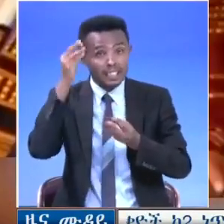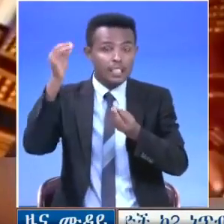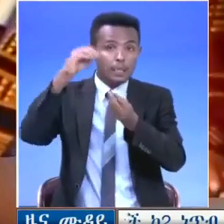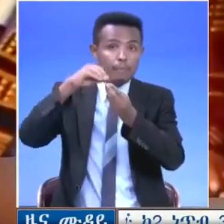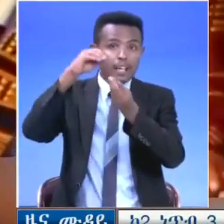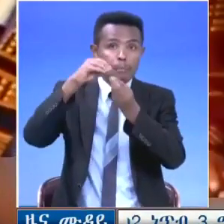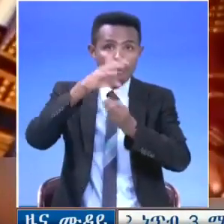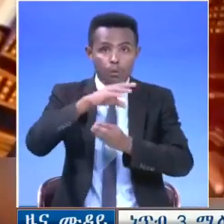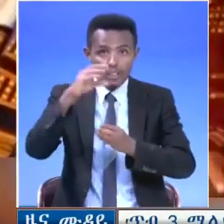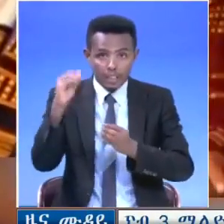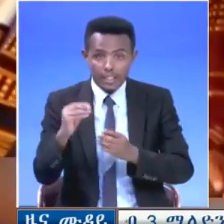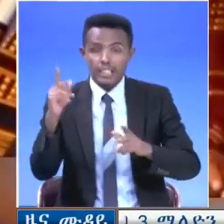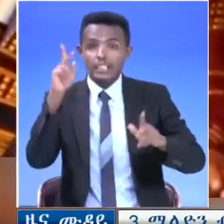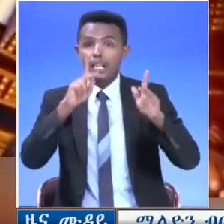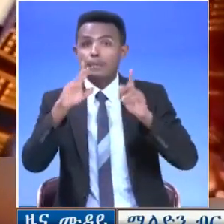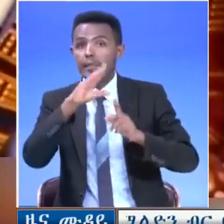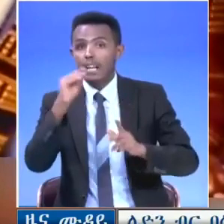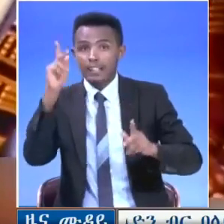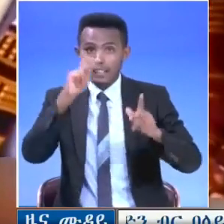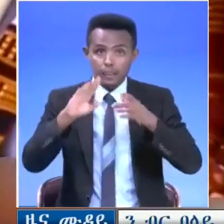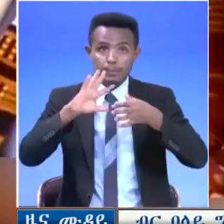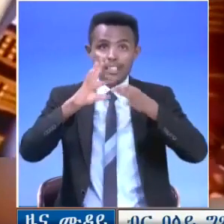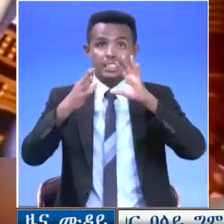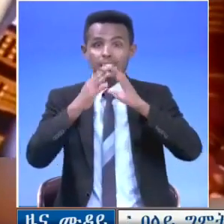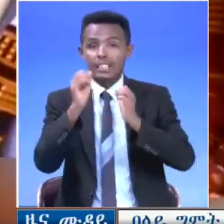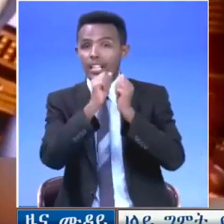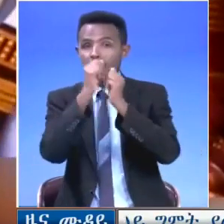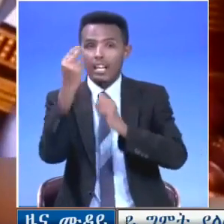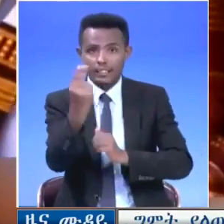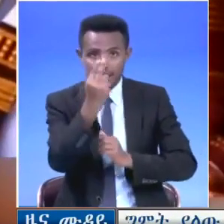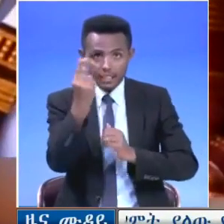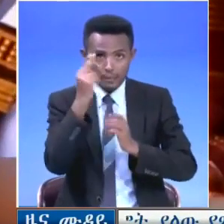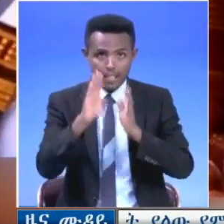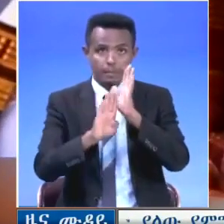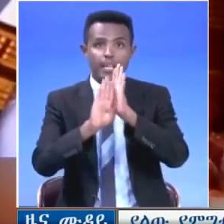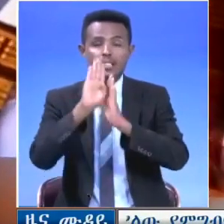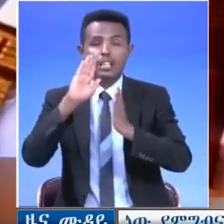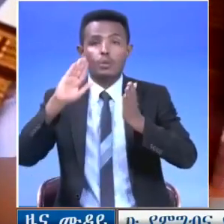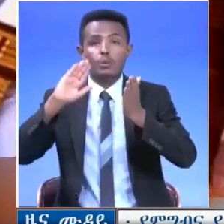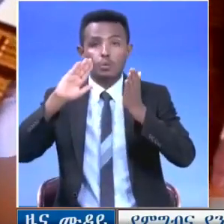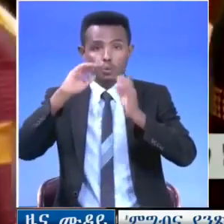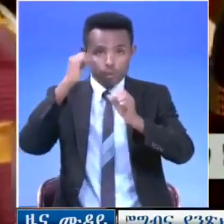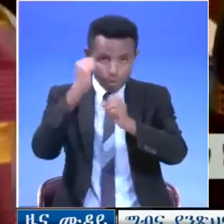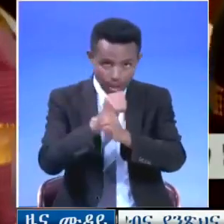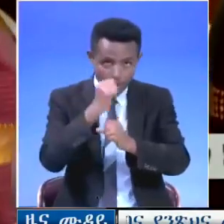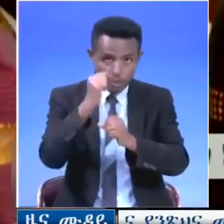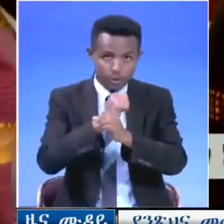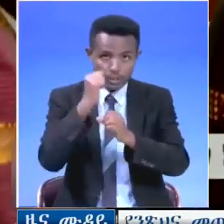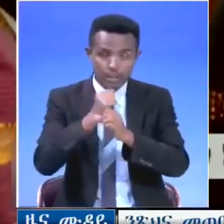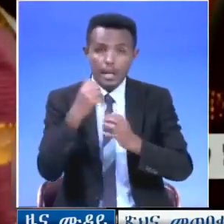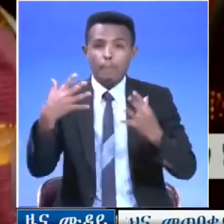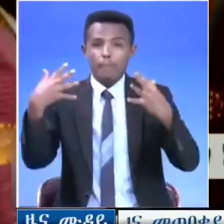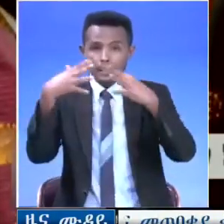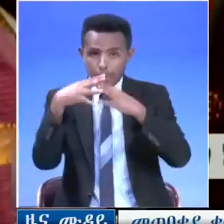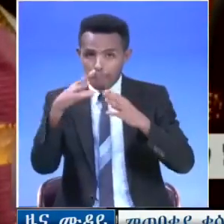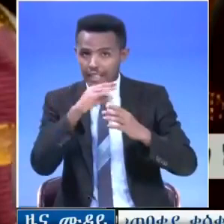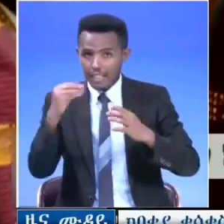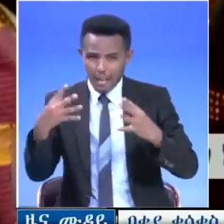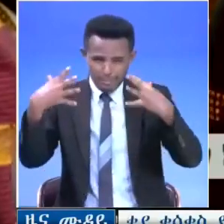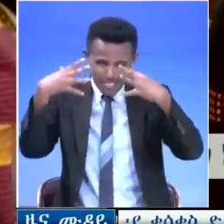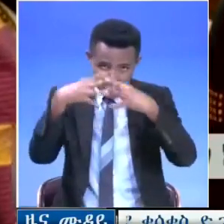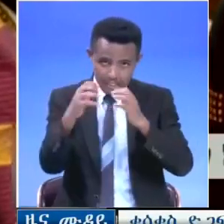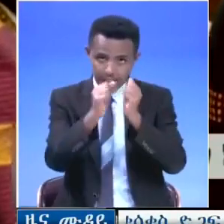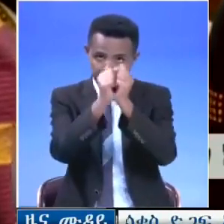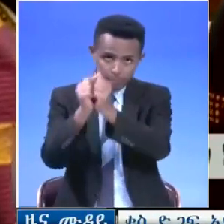የሚያዳብሩና የህዝብ ለህዝብ ትስስርና የጋራ ተጠቃሚነት የሚያሳድጉ ስራዎችን በትብብርና በቅንጅት